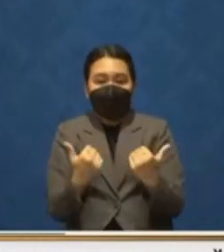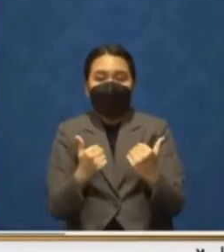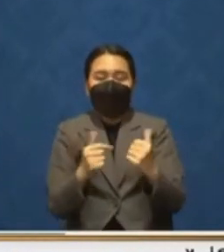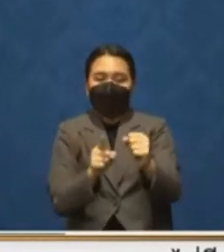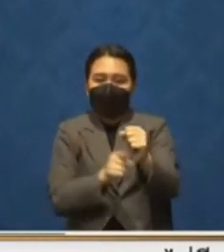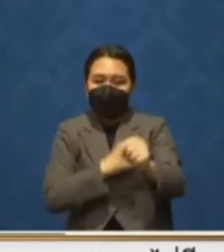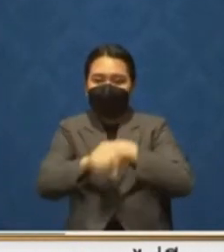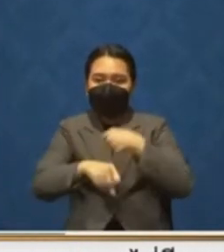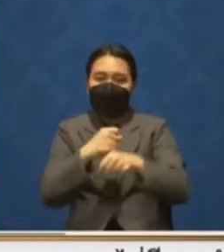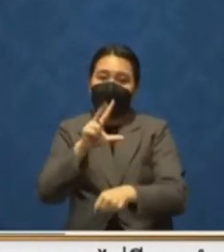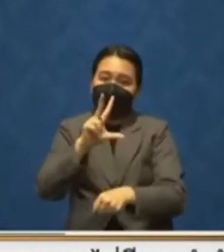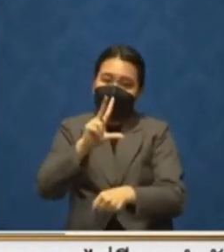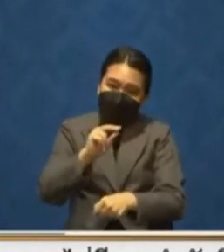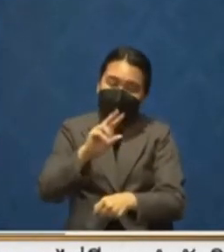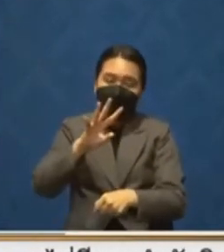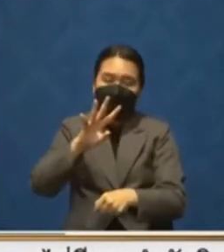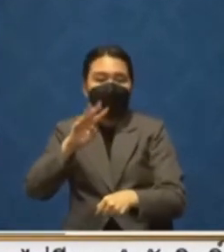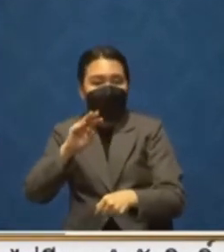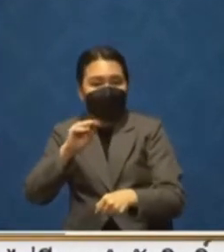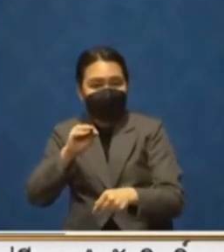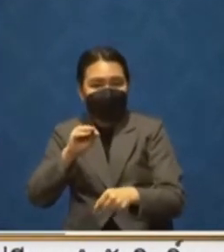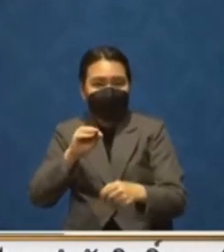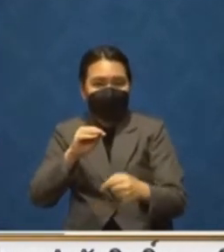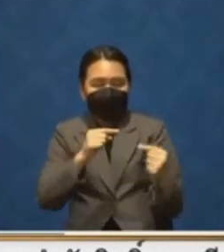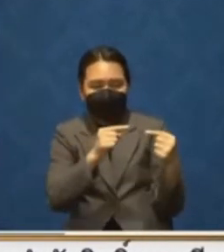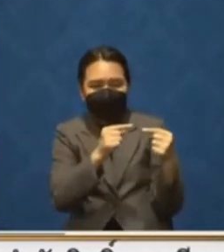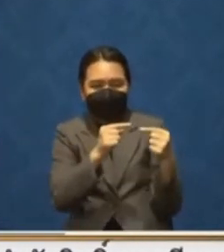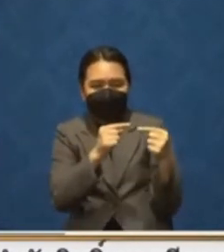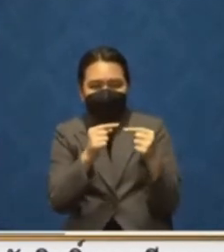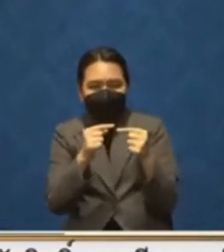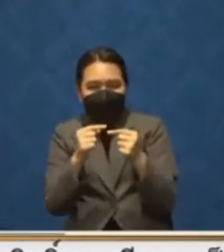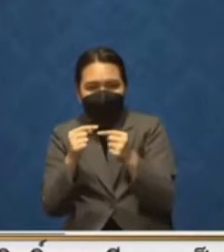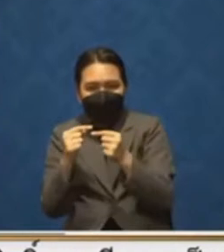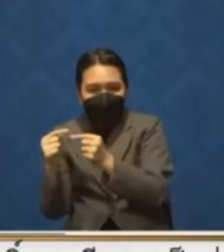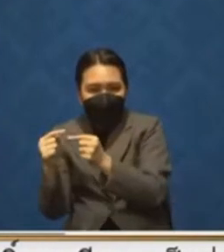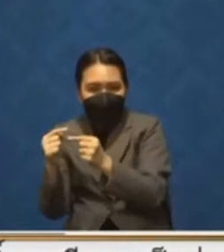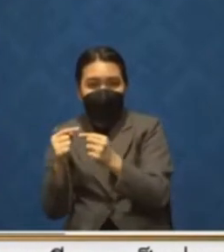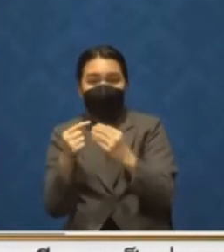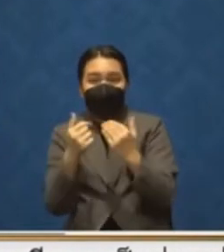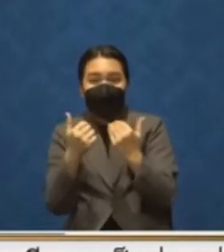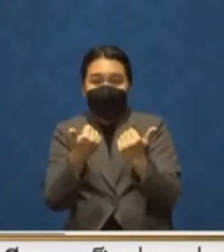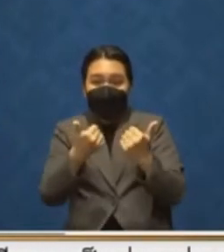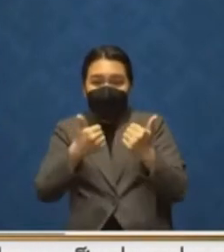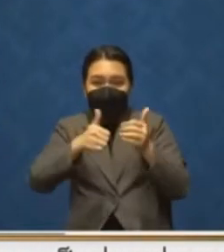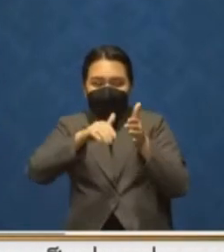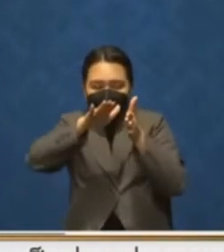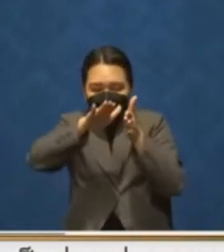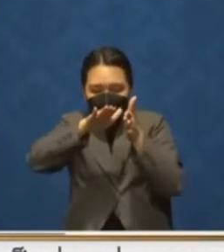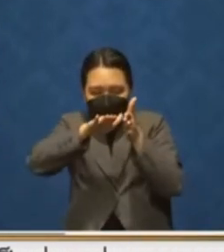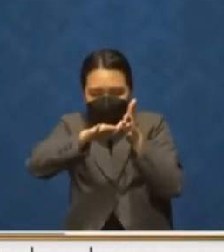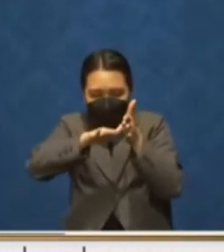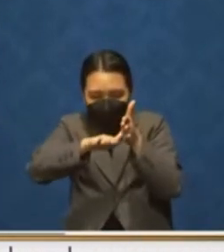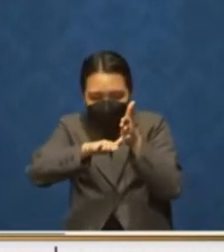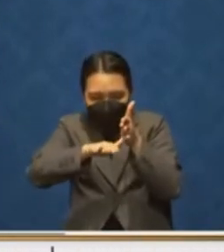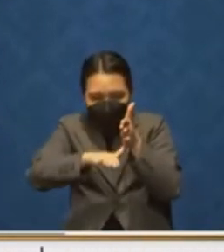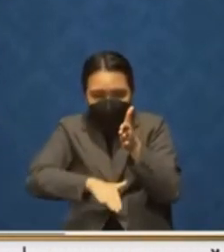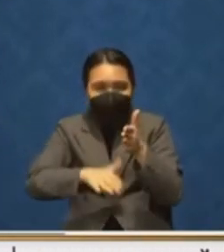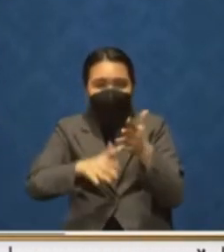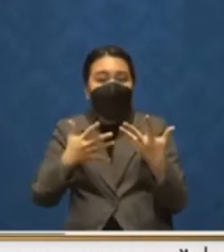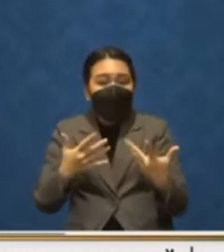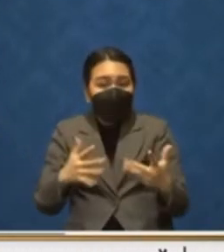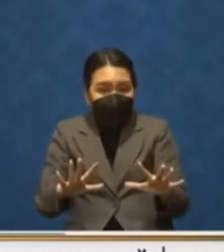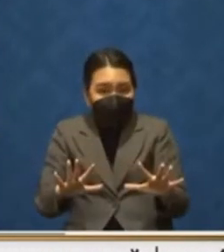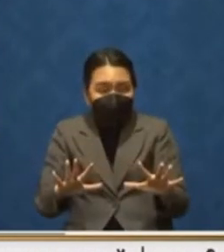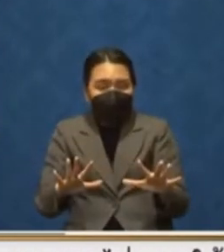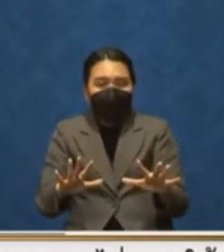40ปียังต่อเนื่องมันต้องร่อยหรอลงไปแน่นอนไม่ฉะนั้นเราจะ